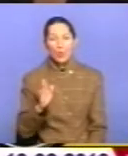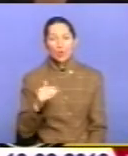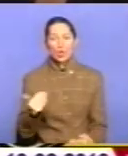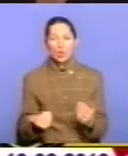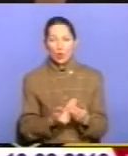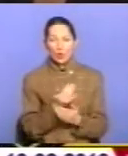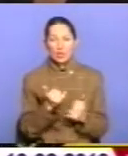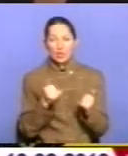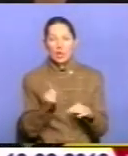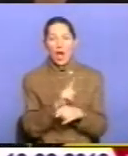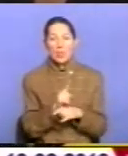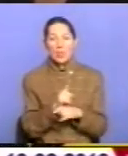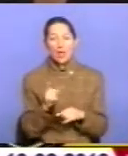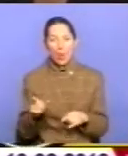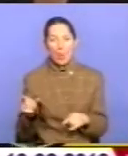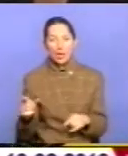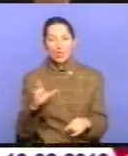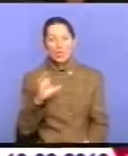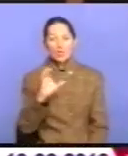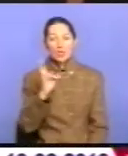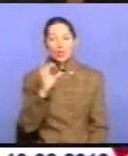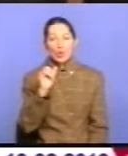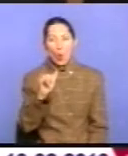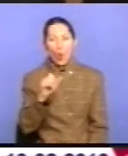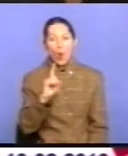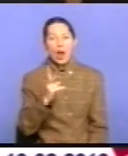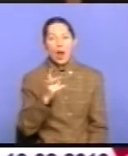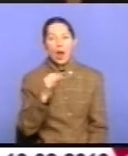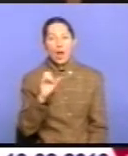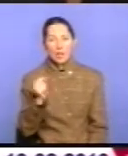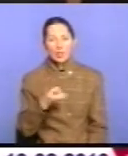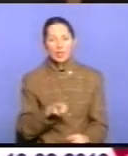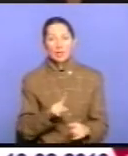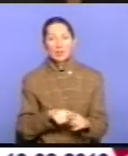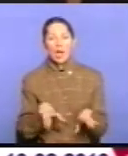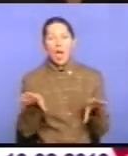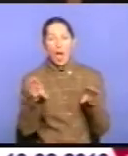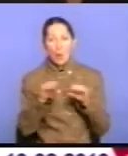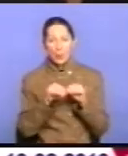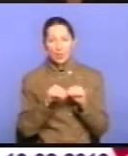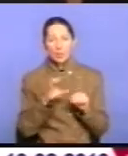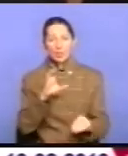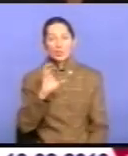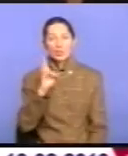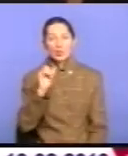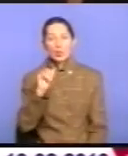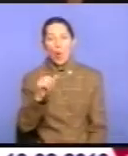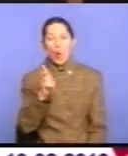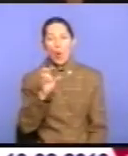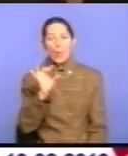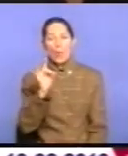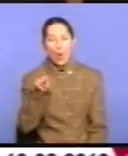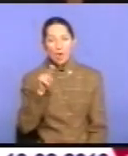для тернополян – це сноукайт. Це своєрідний симбіоз сноуборду з